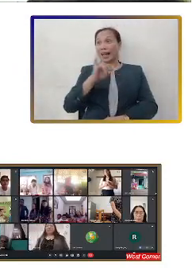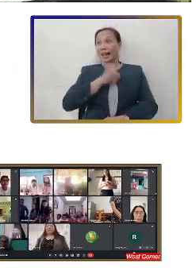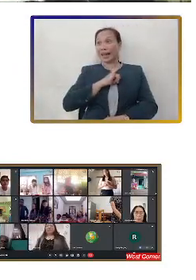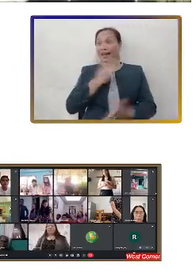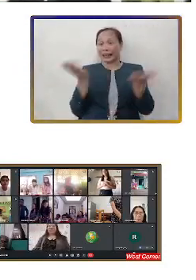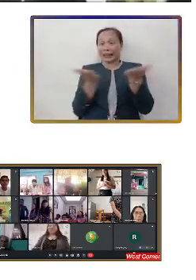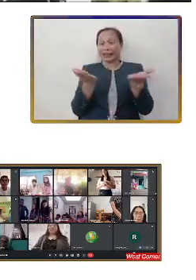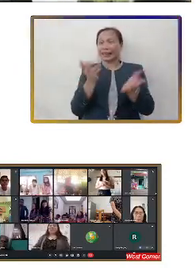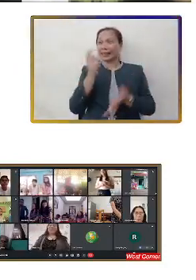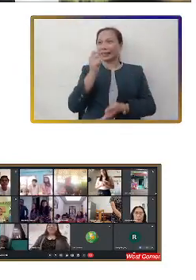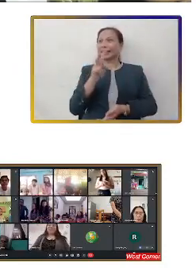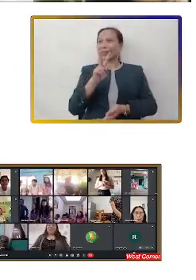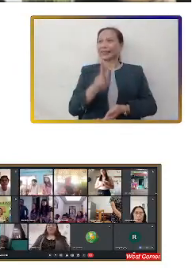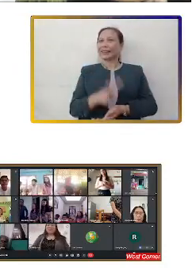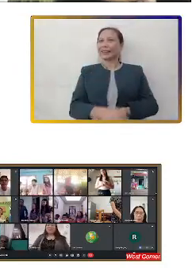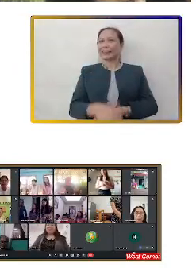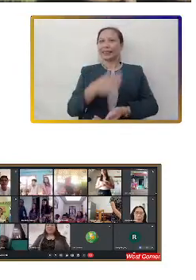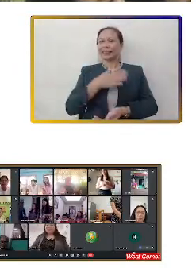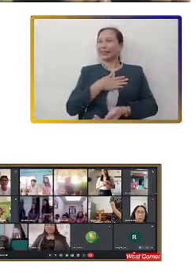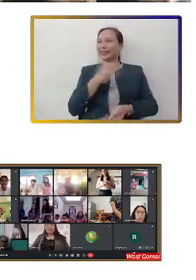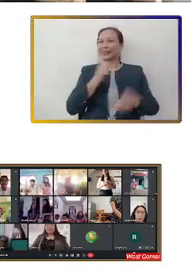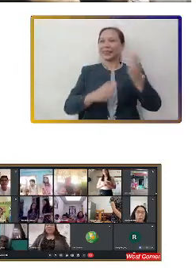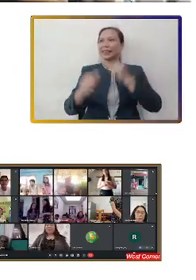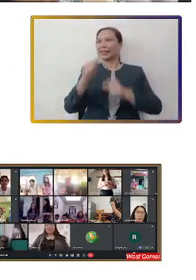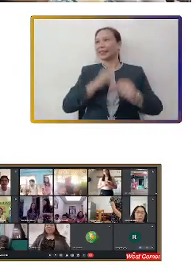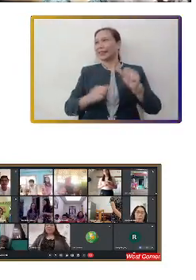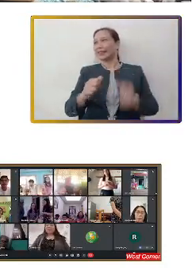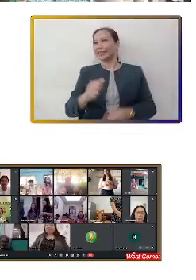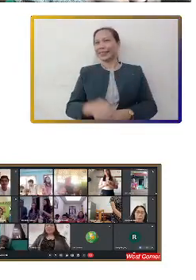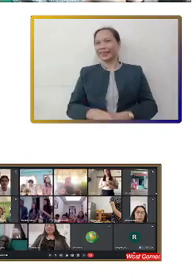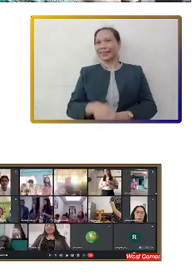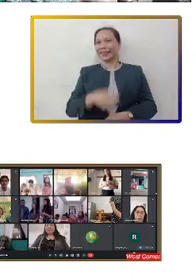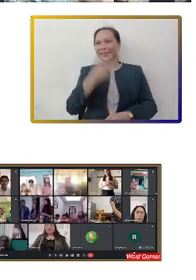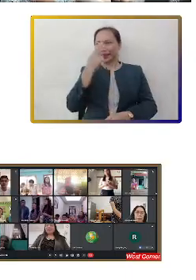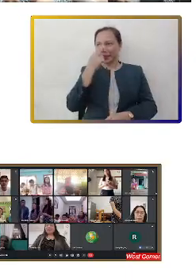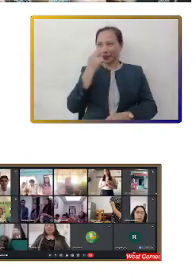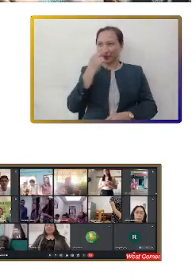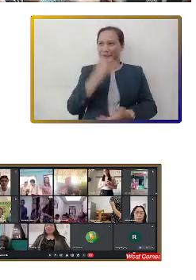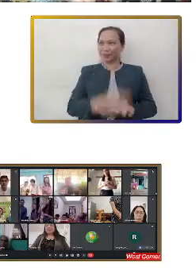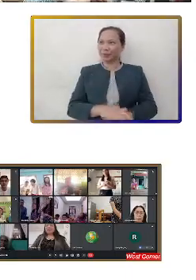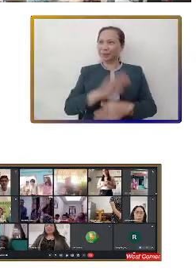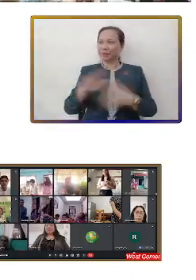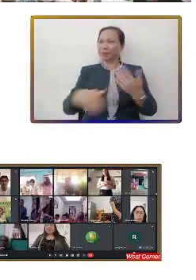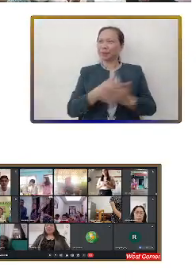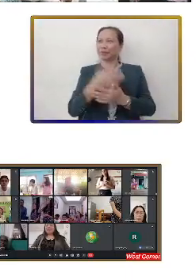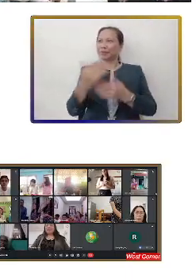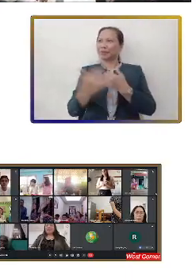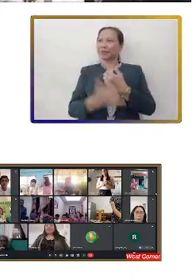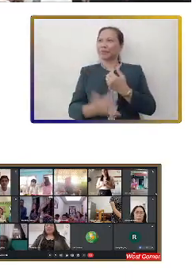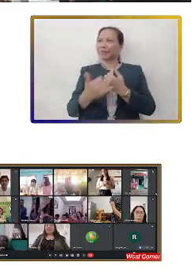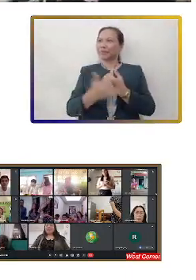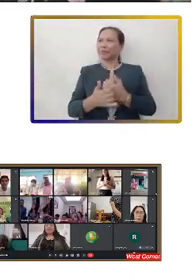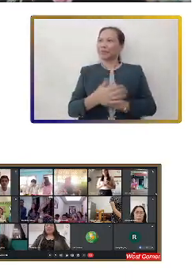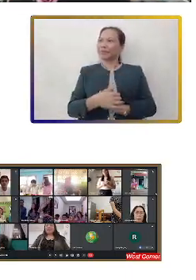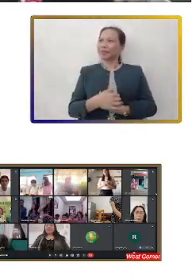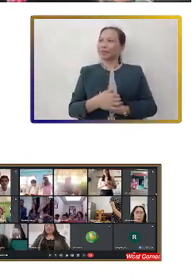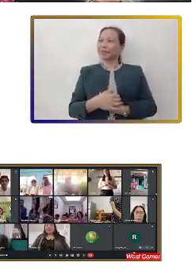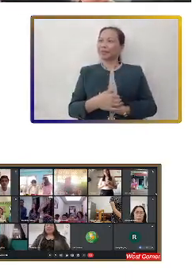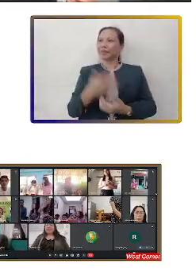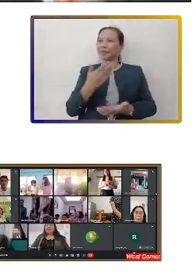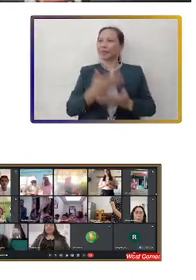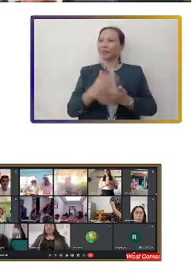Alright, wave your hands. Come on. At makikita yan ng mga nasa Facebook, nasa YouTube crowd din natin. Magandang umaga po sa